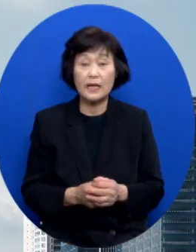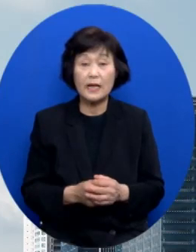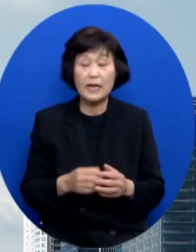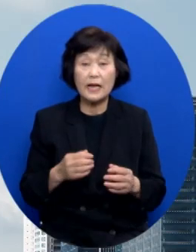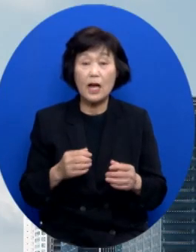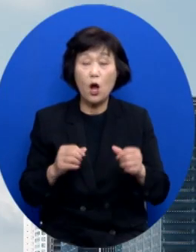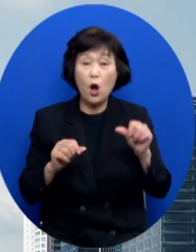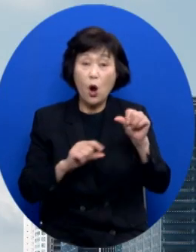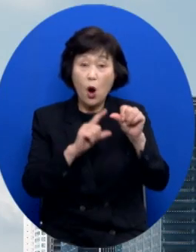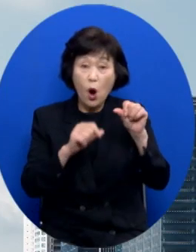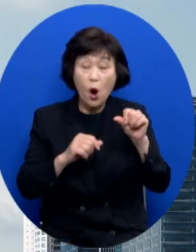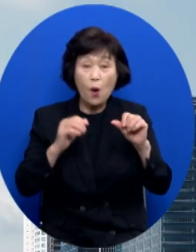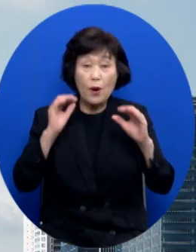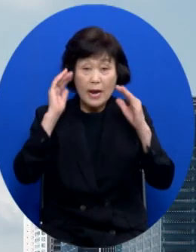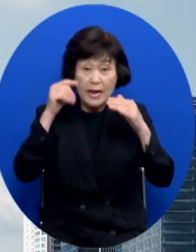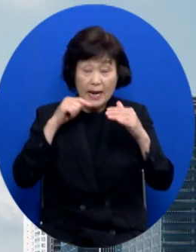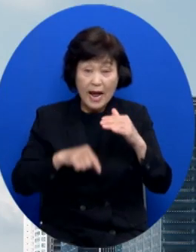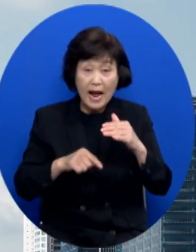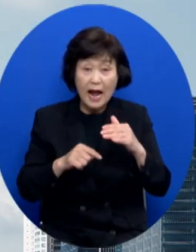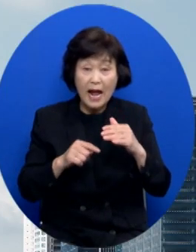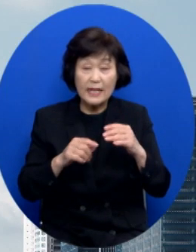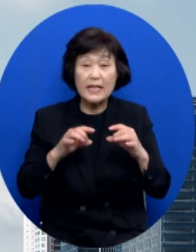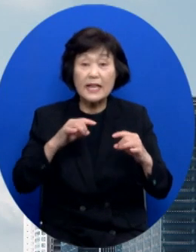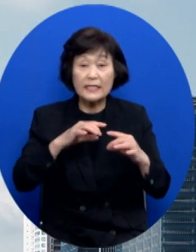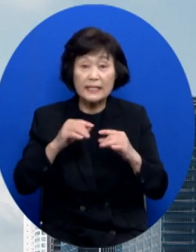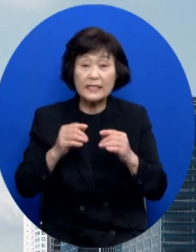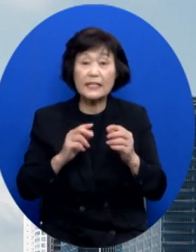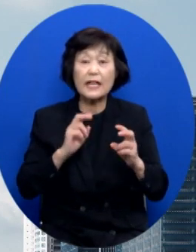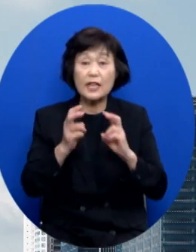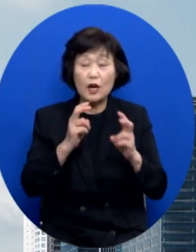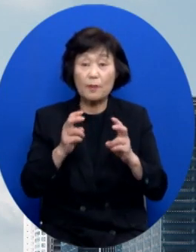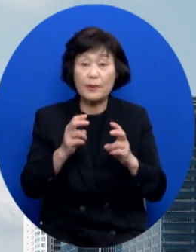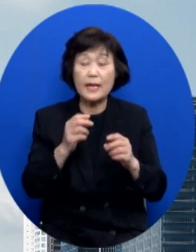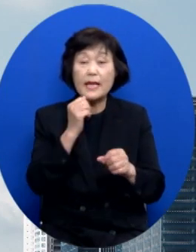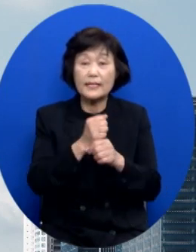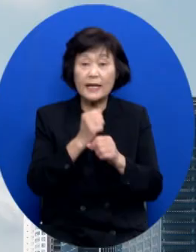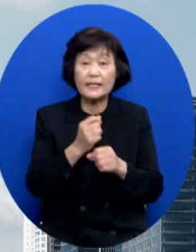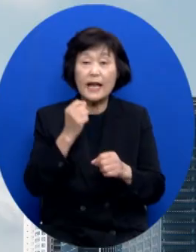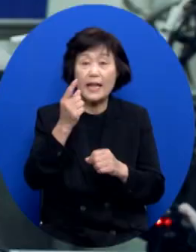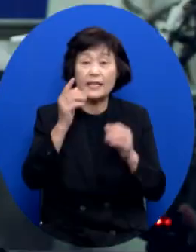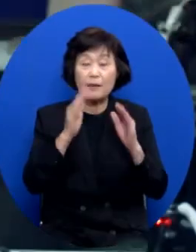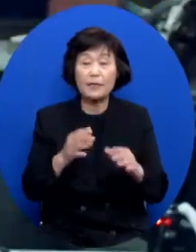지난달 국내 전산업 생산이 한 달 만에 다시 증가세로 전환했습니다.